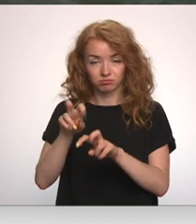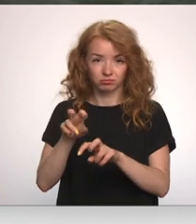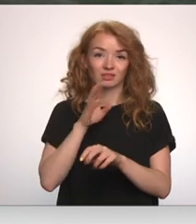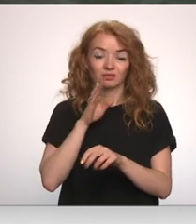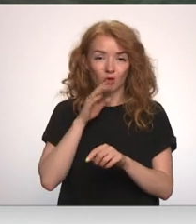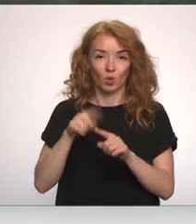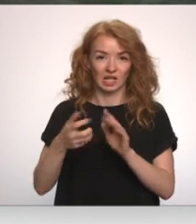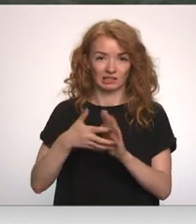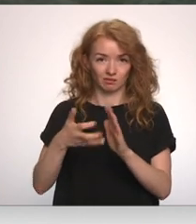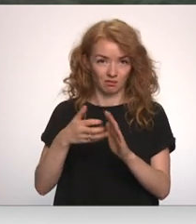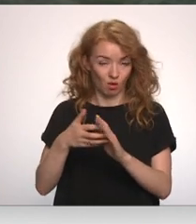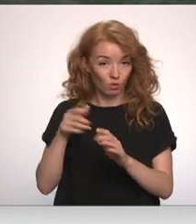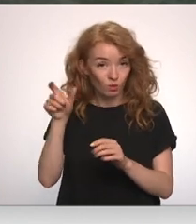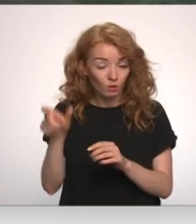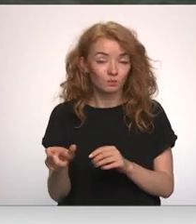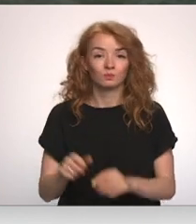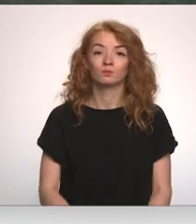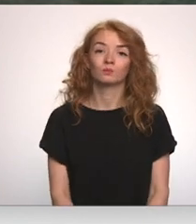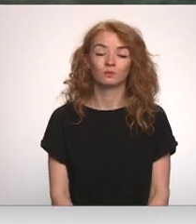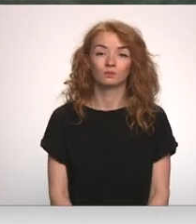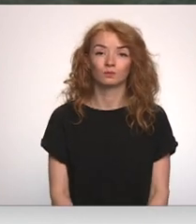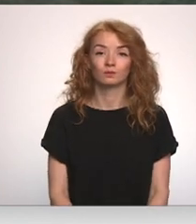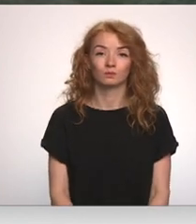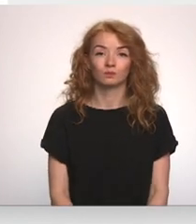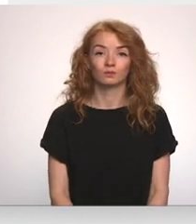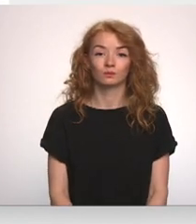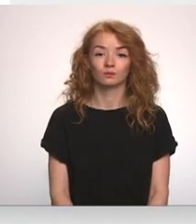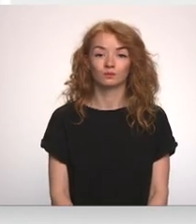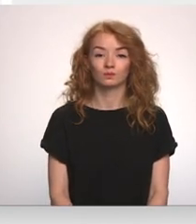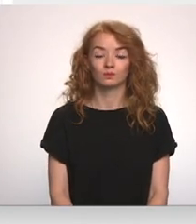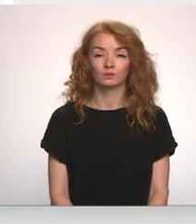apsūdzēja seksuālā vardarbībā. Turpina Zandozo Balode.